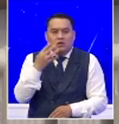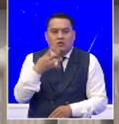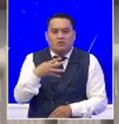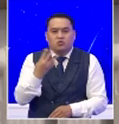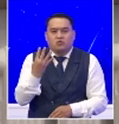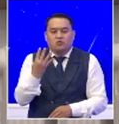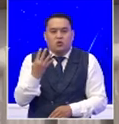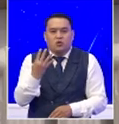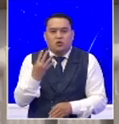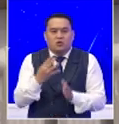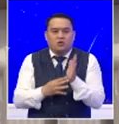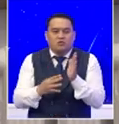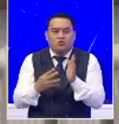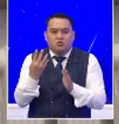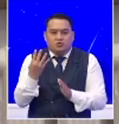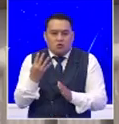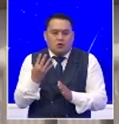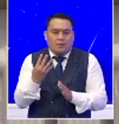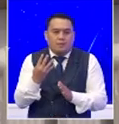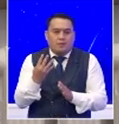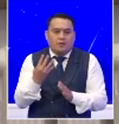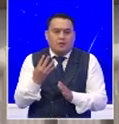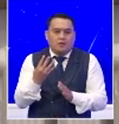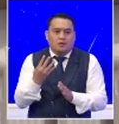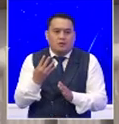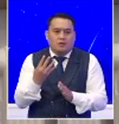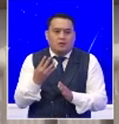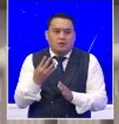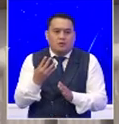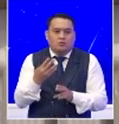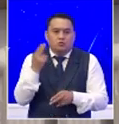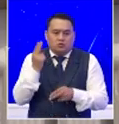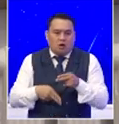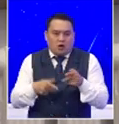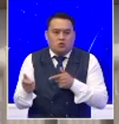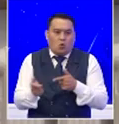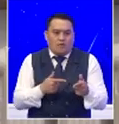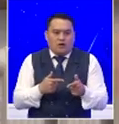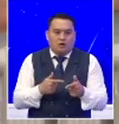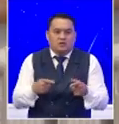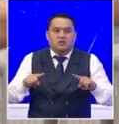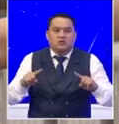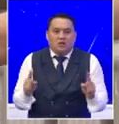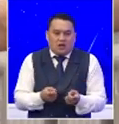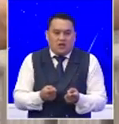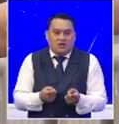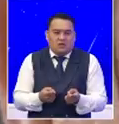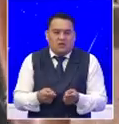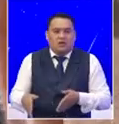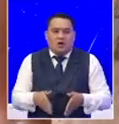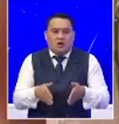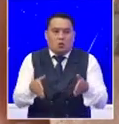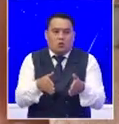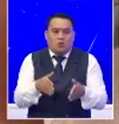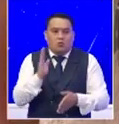94-й, а после 22 километра в этом году. А 0-94 уже сделан там уже. Это будет сократить дороги, на